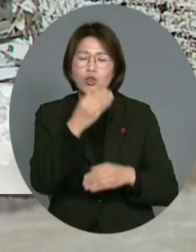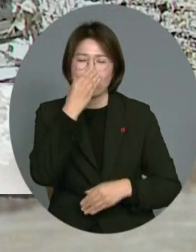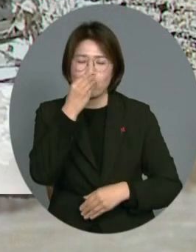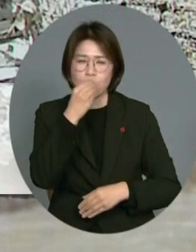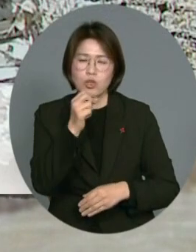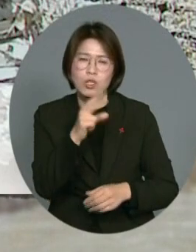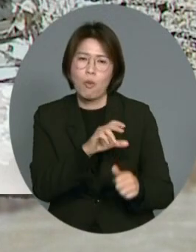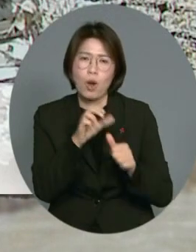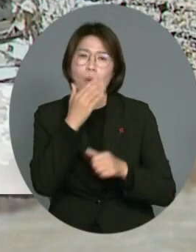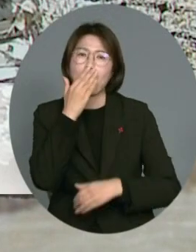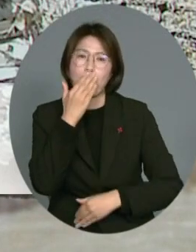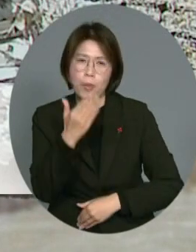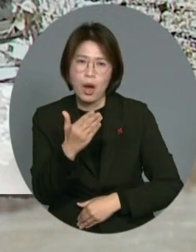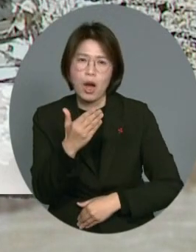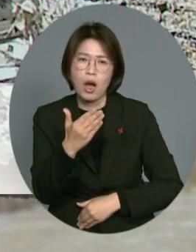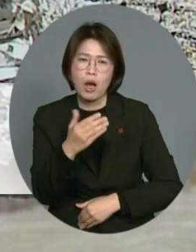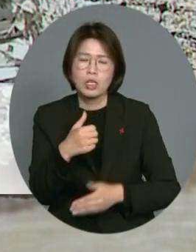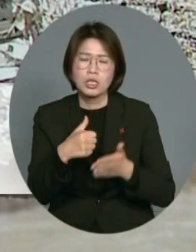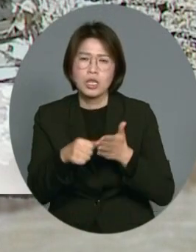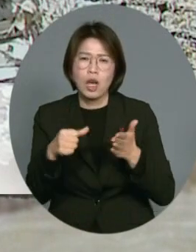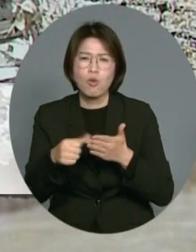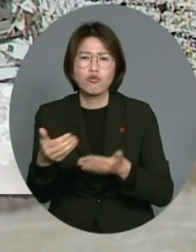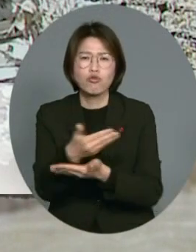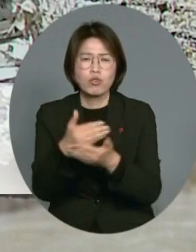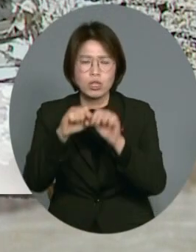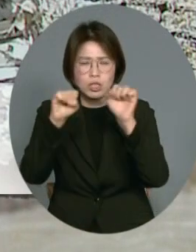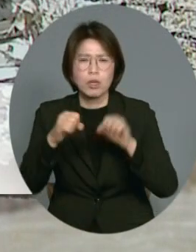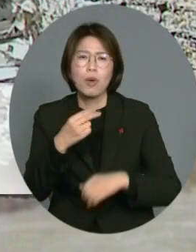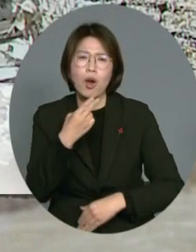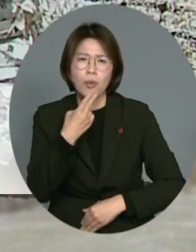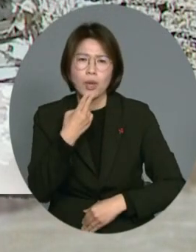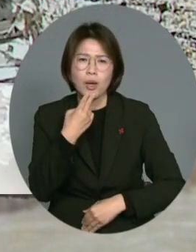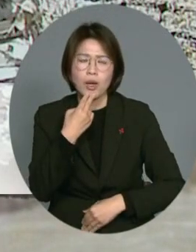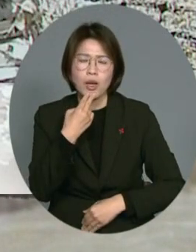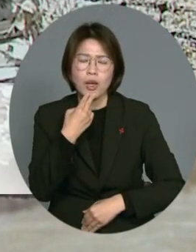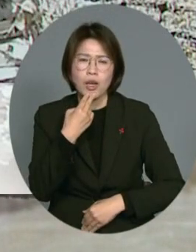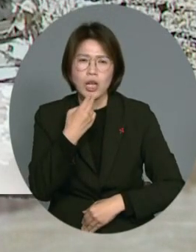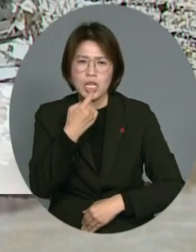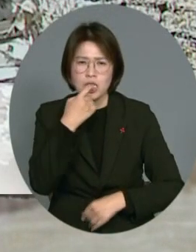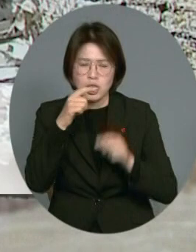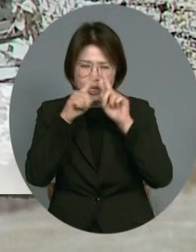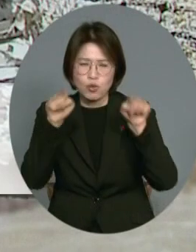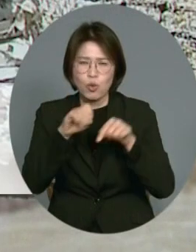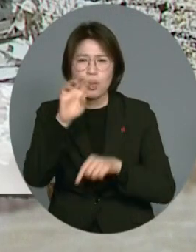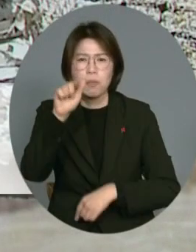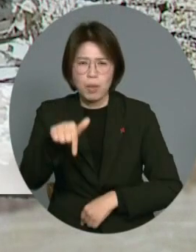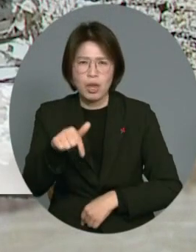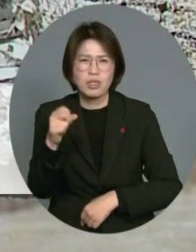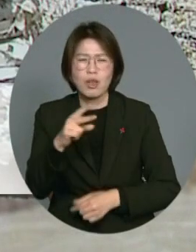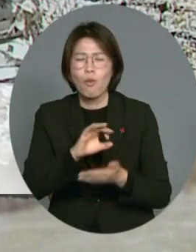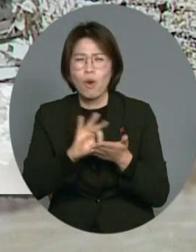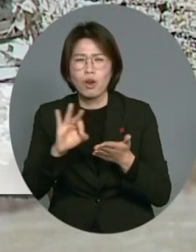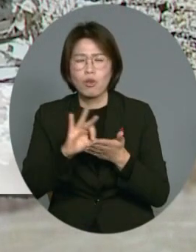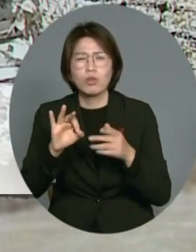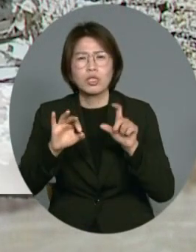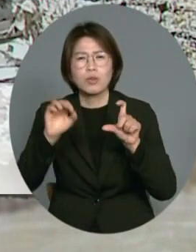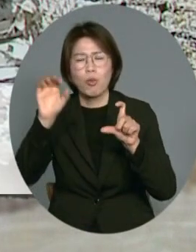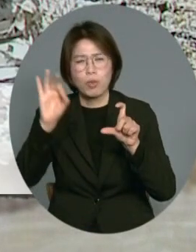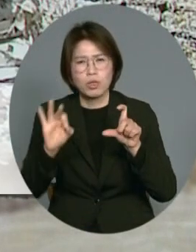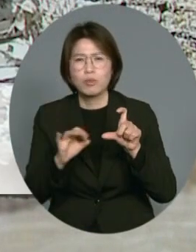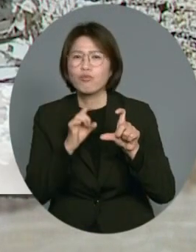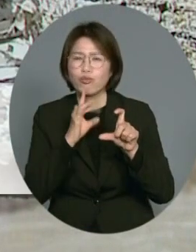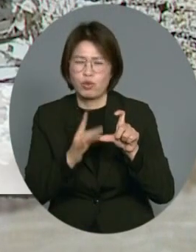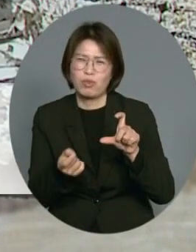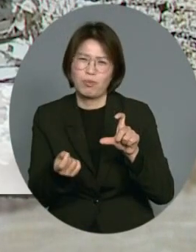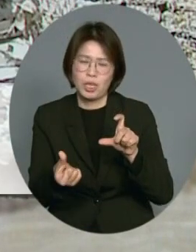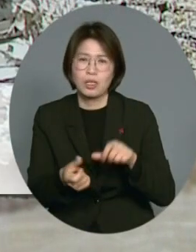하지만 자원순환 시스템 자체가 없다 보니 종이팩 재활용이 15%에 불과한 실정입니다. 장미쁨 기자가